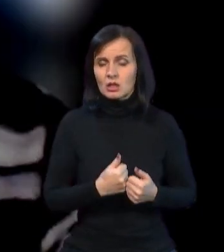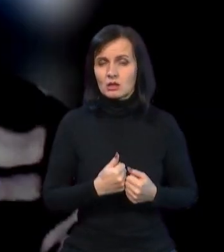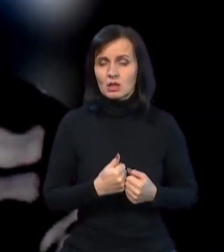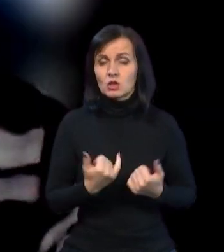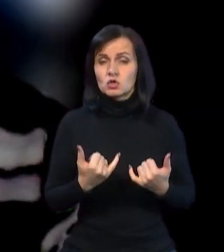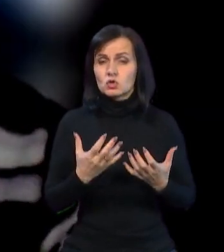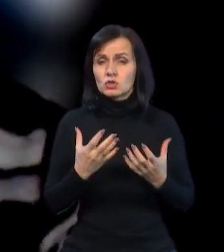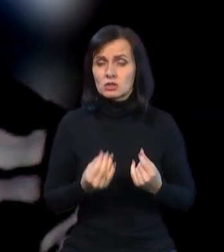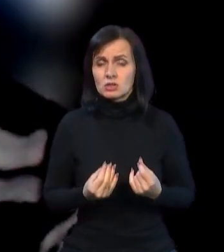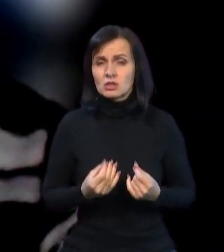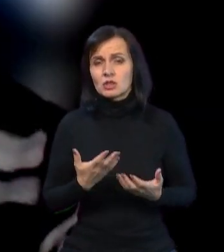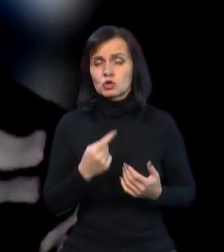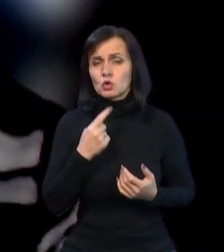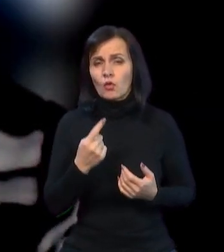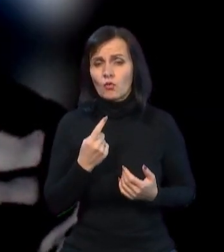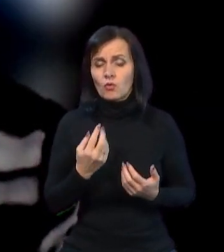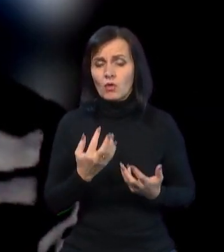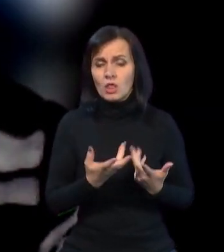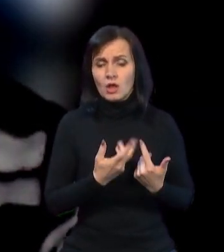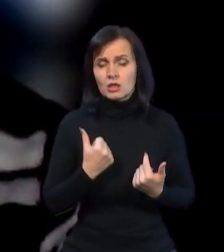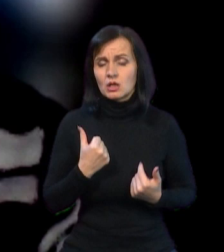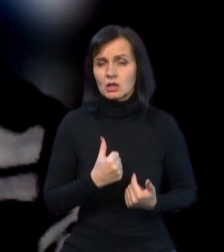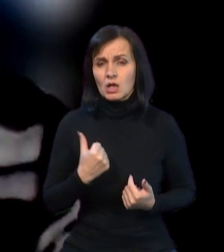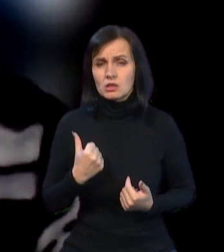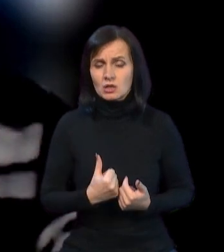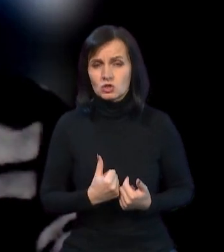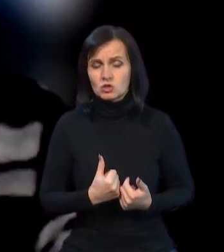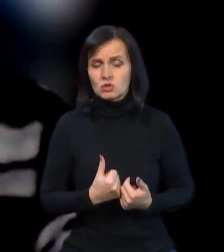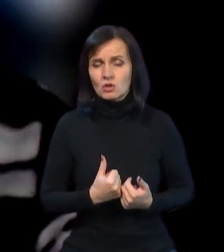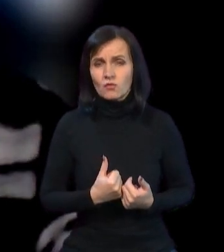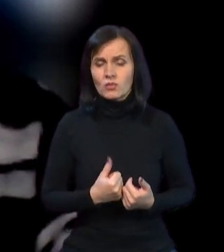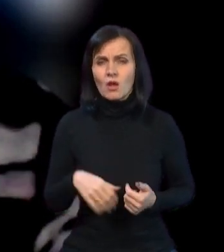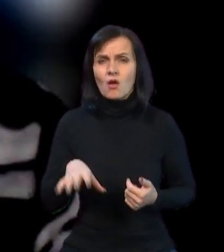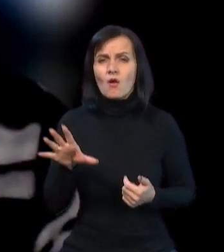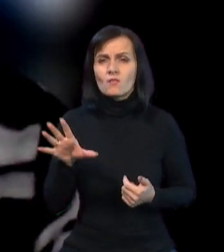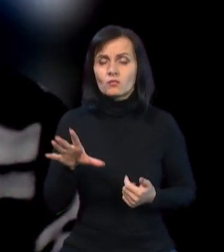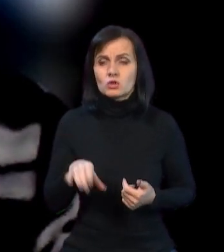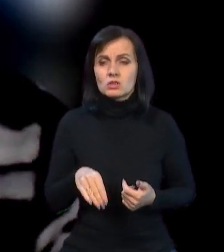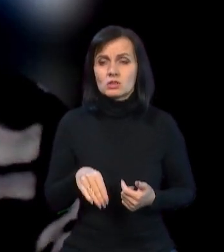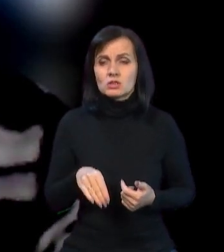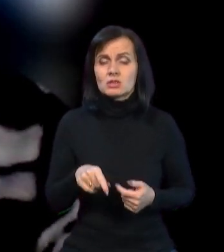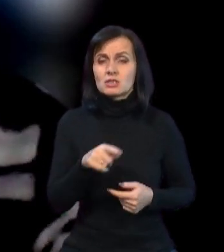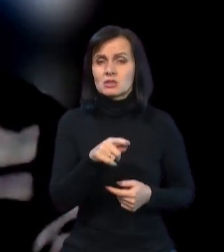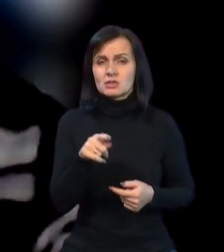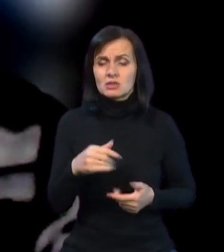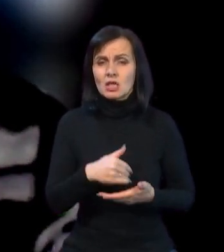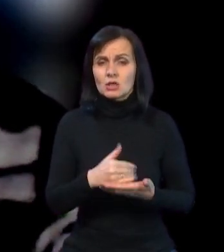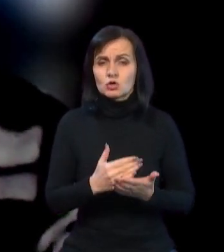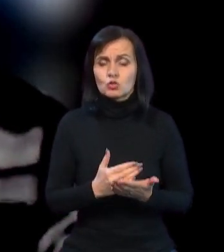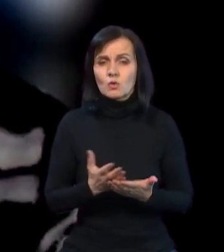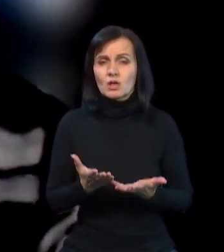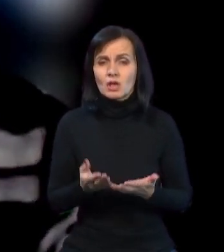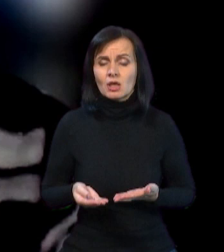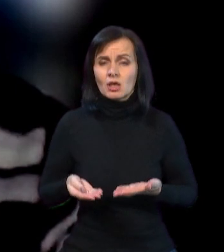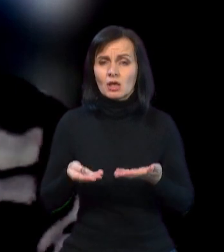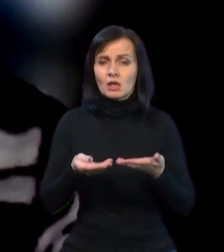день, якщо говорити, от, скажімо, на декілька тижнів, усі ті інструменти, які